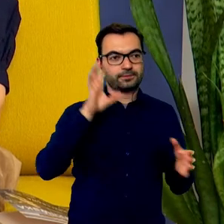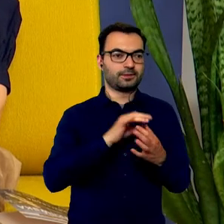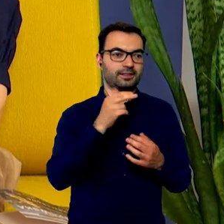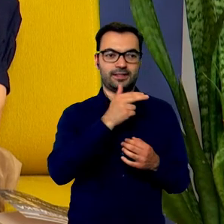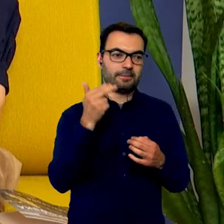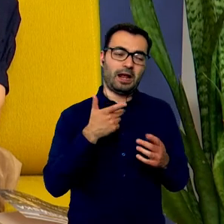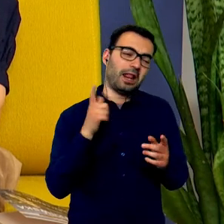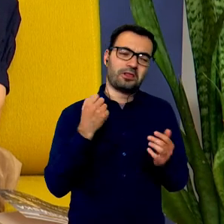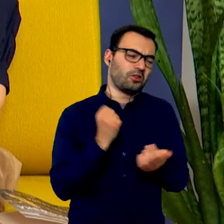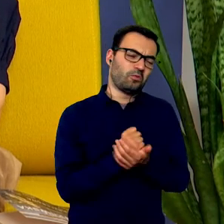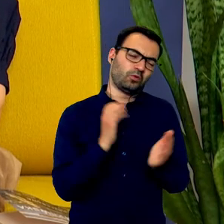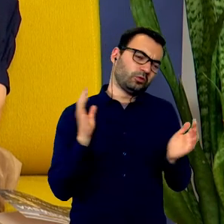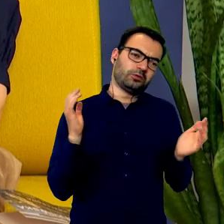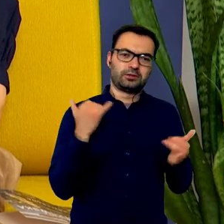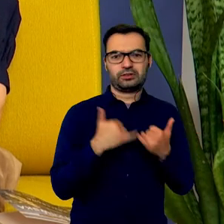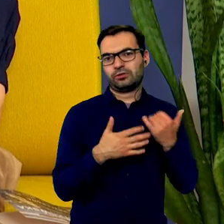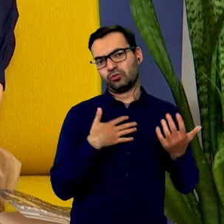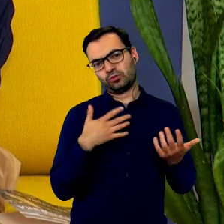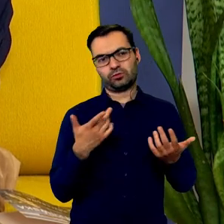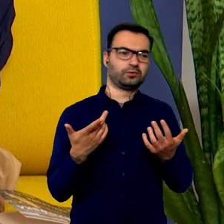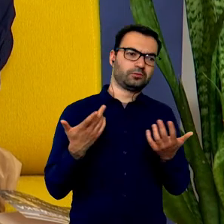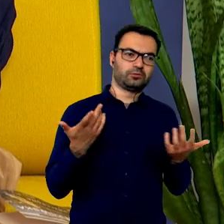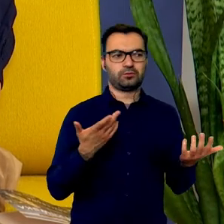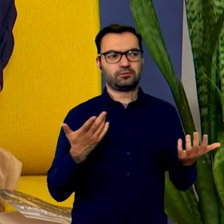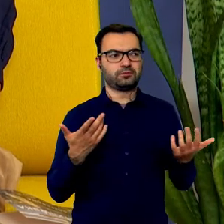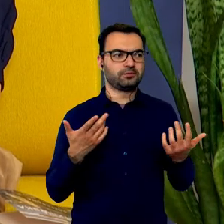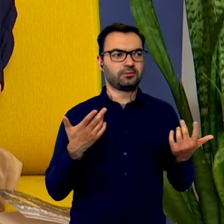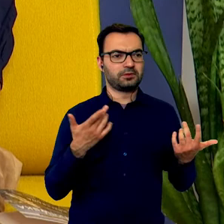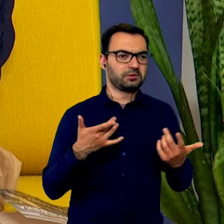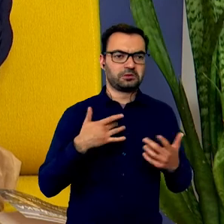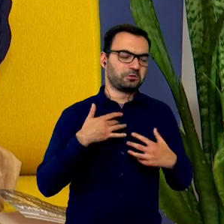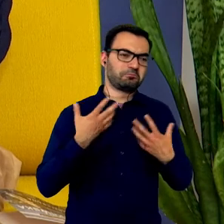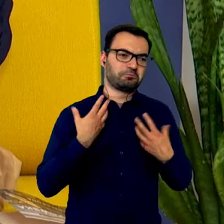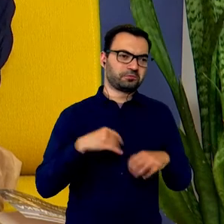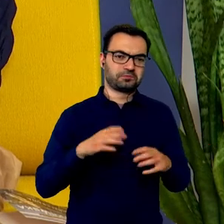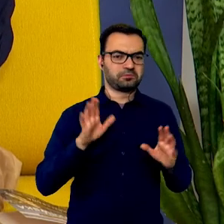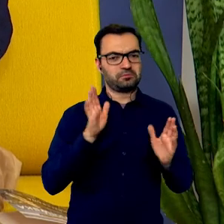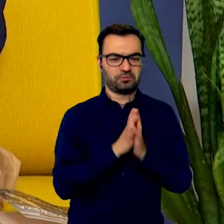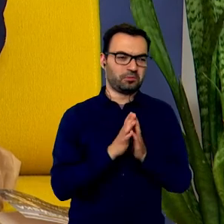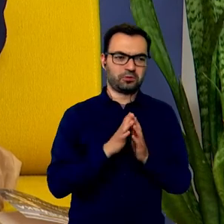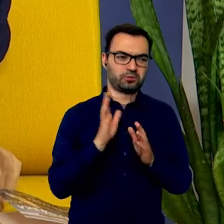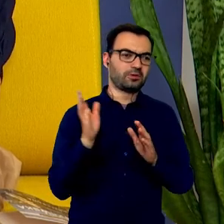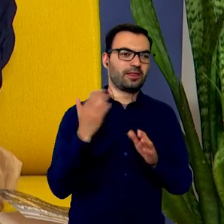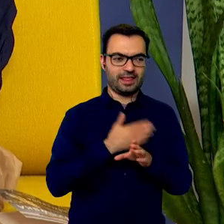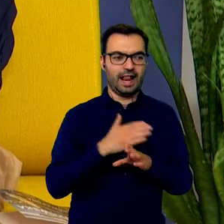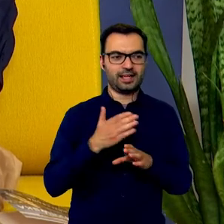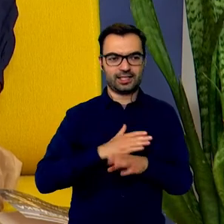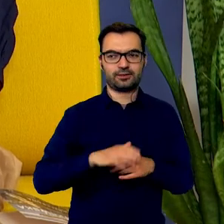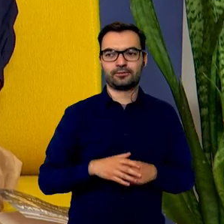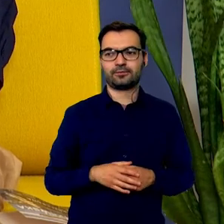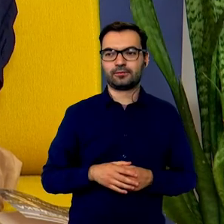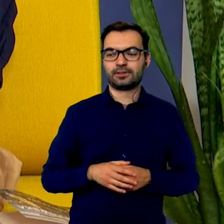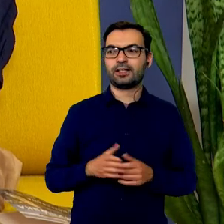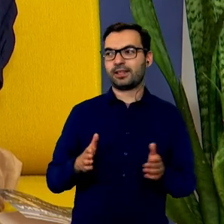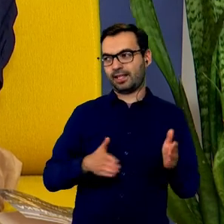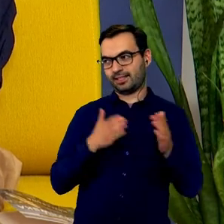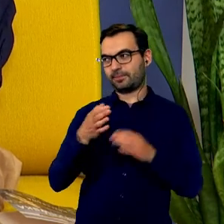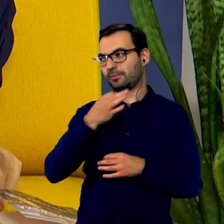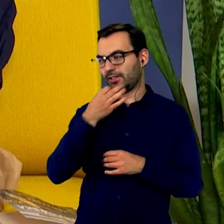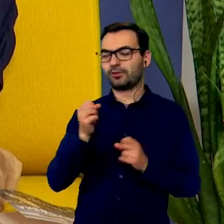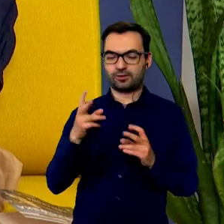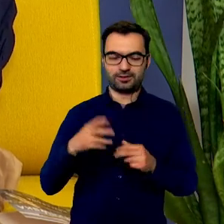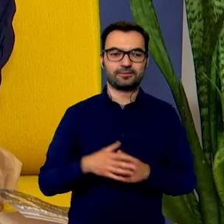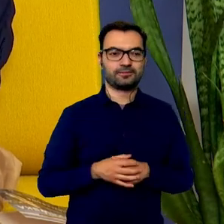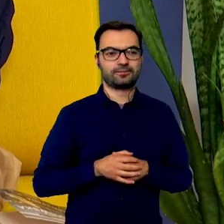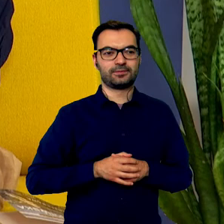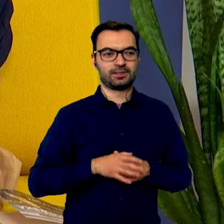przykład nie będą w jakiś sposób poruszały czegokolwiek w pani, to po prostu mówmy dalej i idźmy. Następne pytanie. Następne